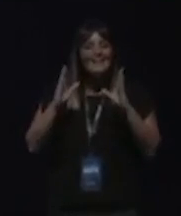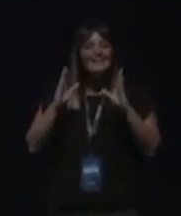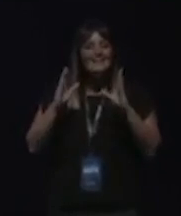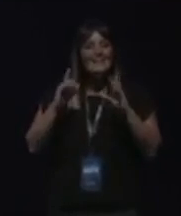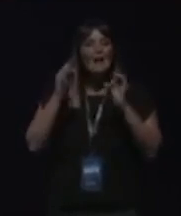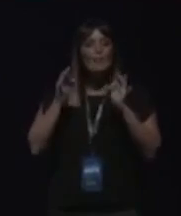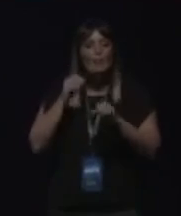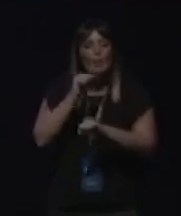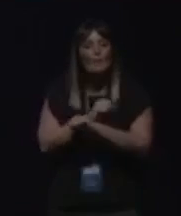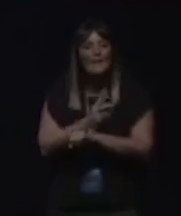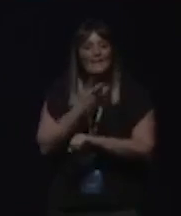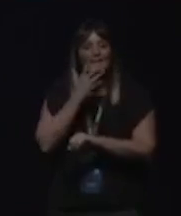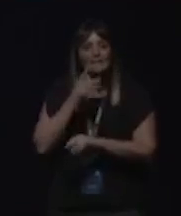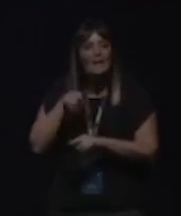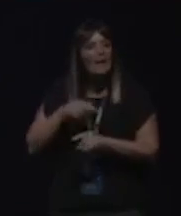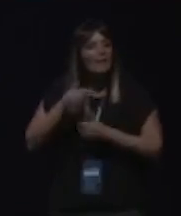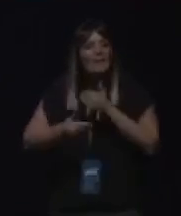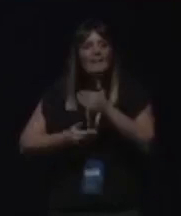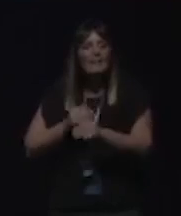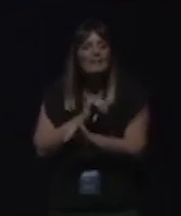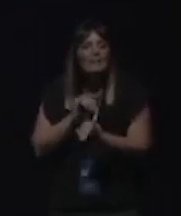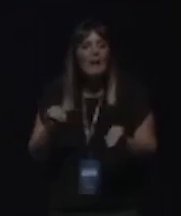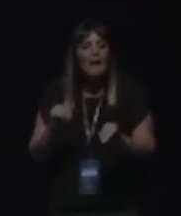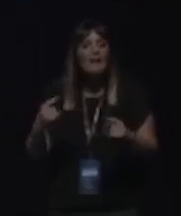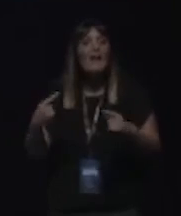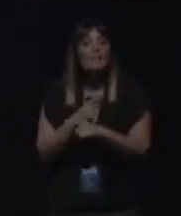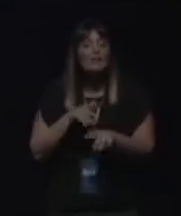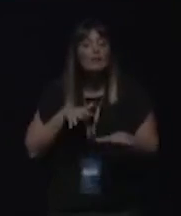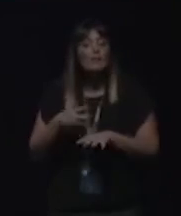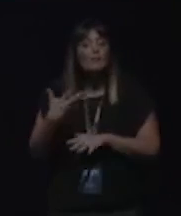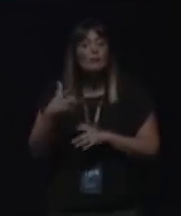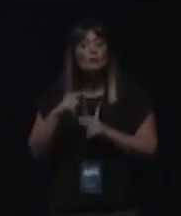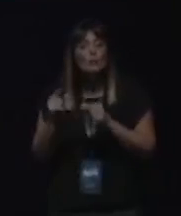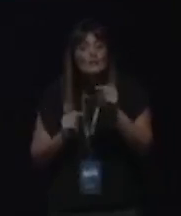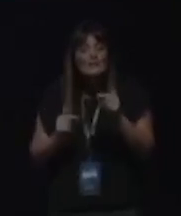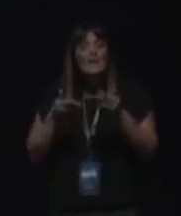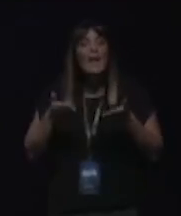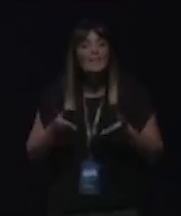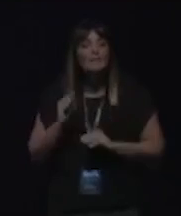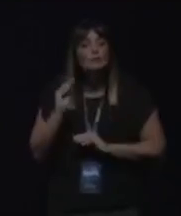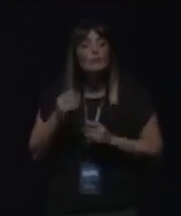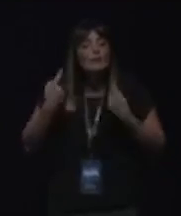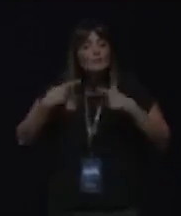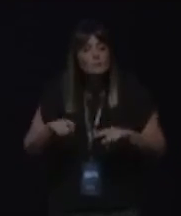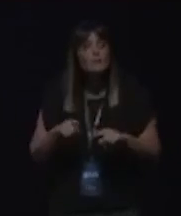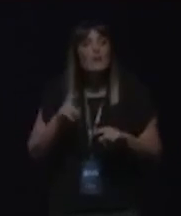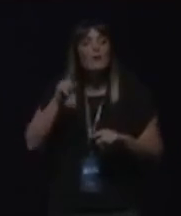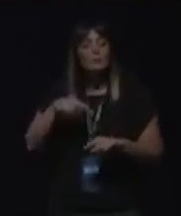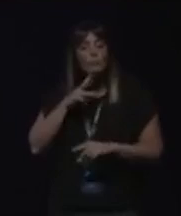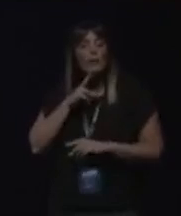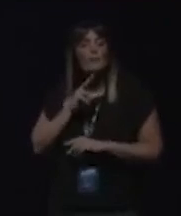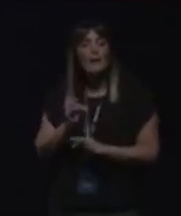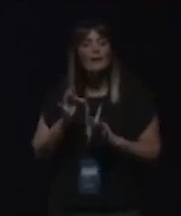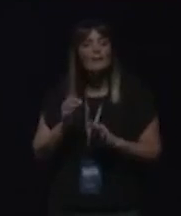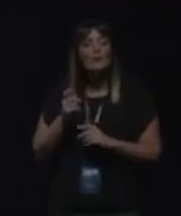avanti ed è quello che invece il Movimento 5 Stelle oggi chiede. Non solo, ma oggi il Movimento 5 Stelle parla del GOM,